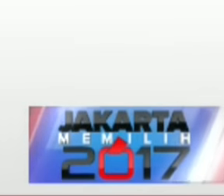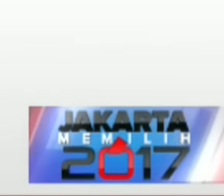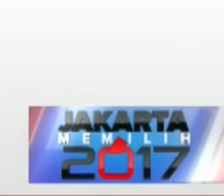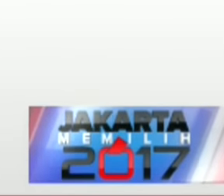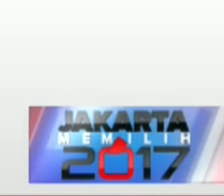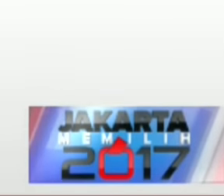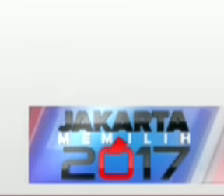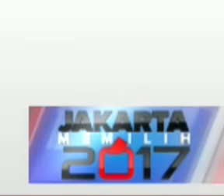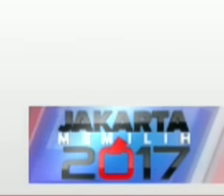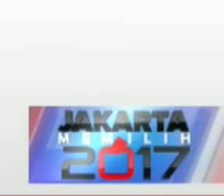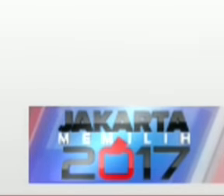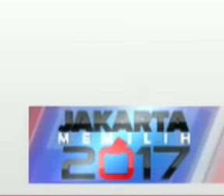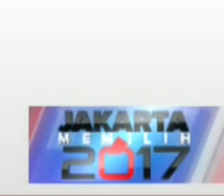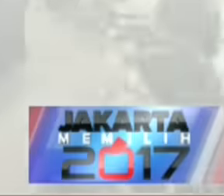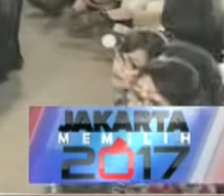dipersembahkan oleh.